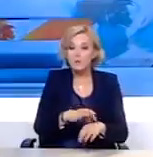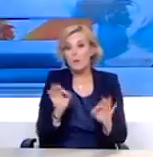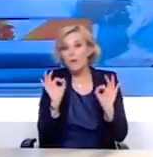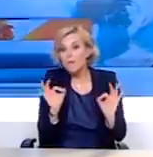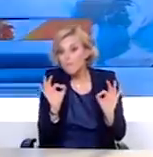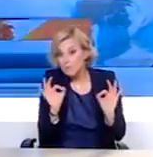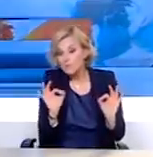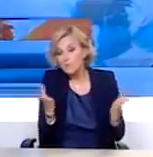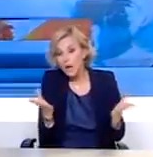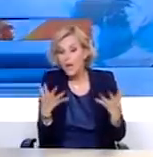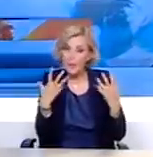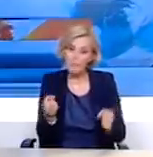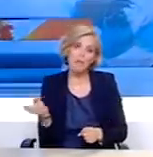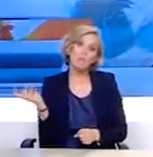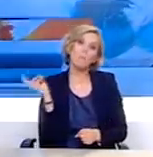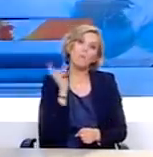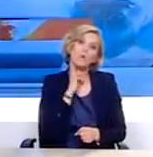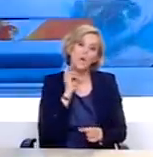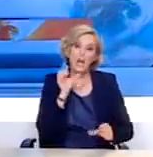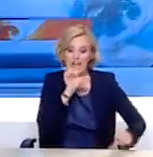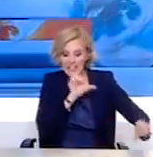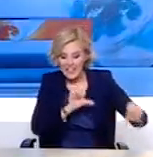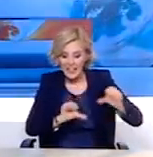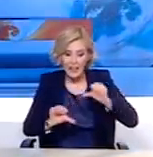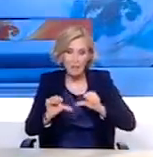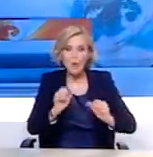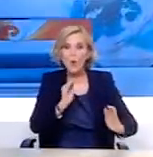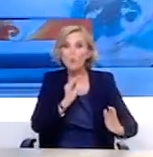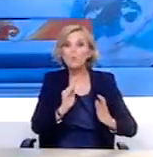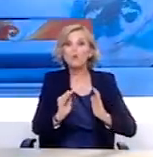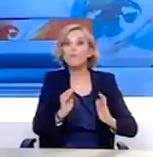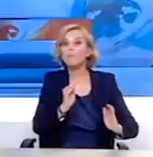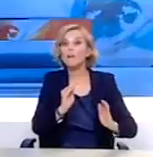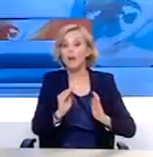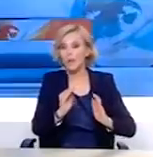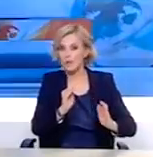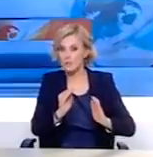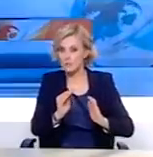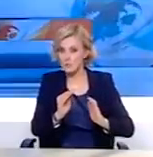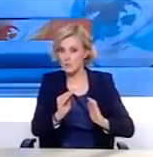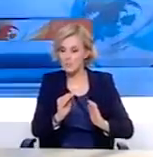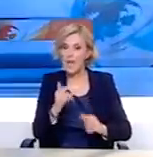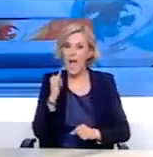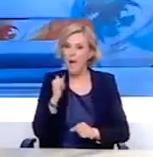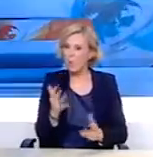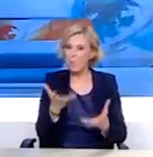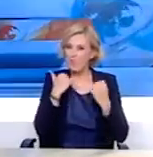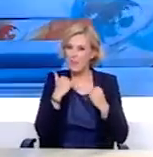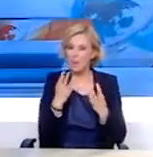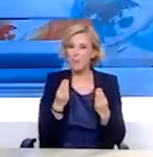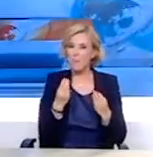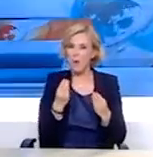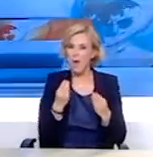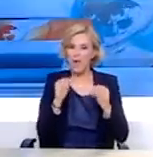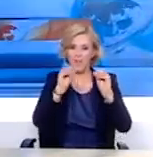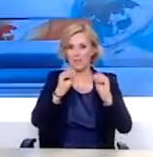πρωτόκολλα χημειοπροφύλαξης σε υγειονομικούς έχουν νόημα αυτή την εποχή, ακόμα και αν δεν έχουμε αρκετά δεδομένα. Θα σας πω ότι